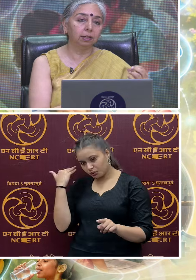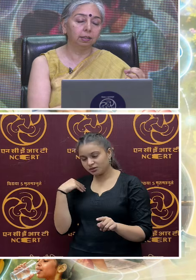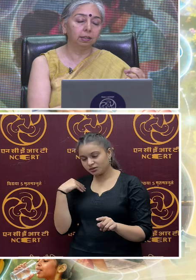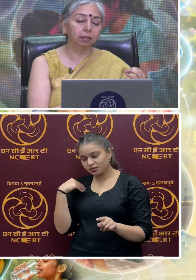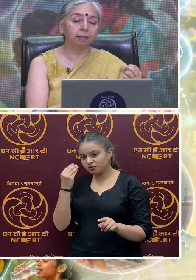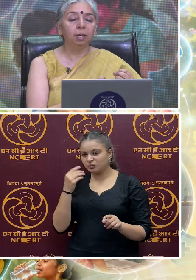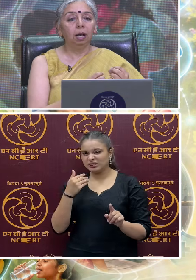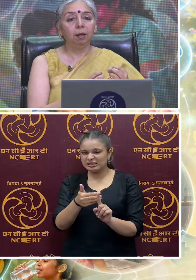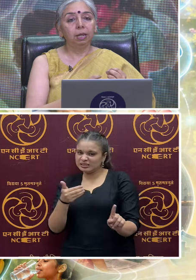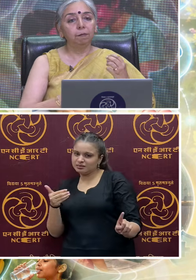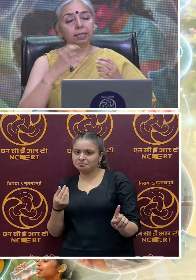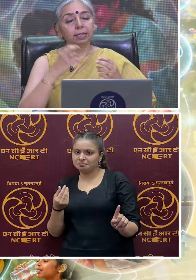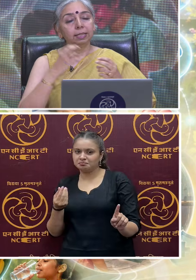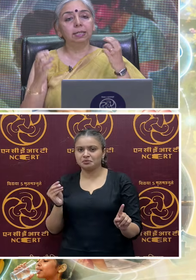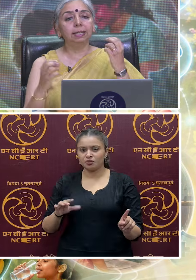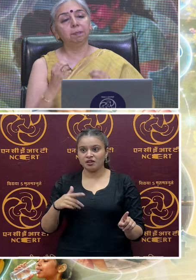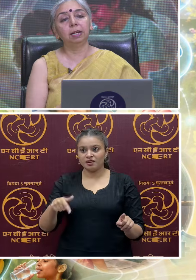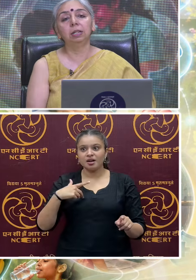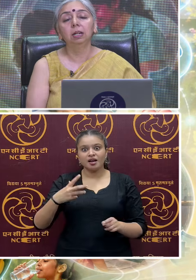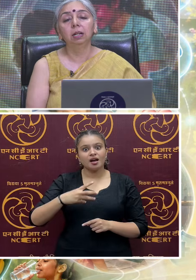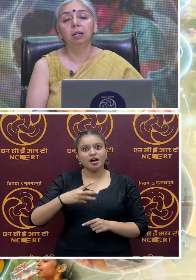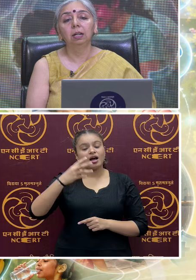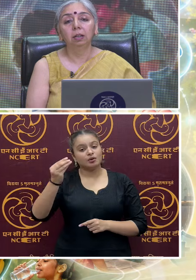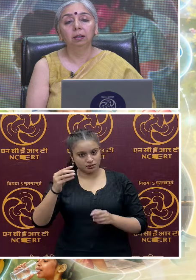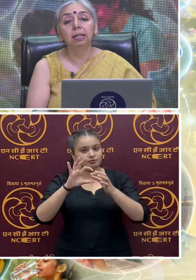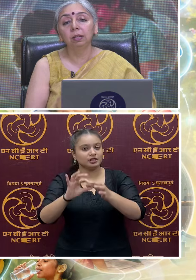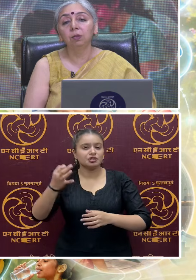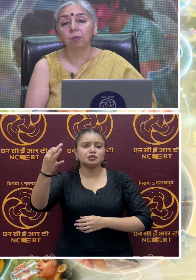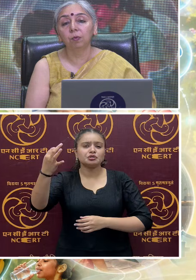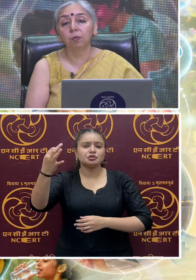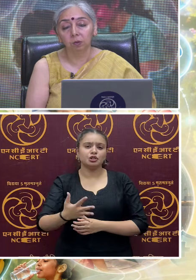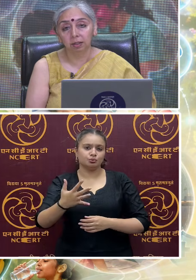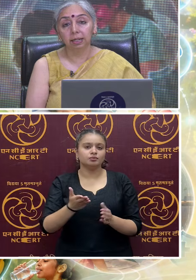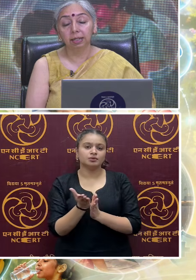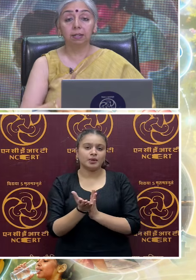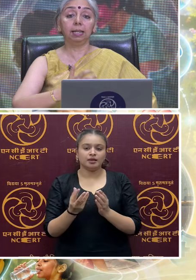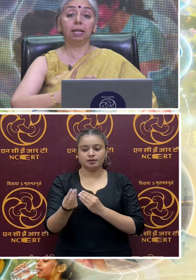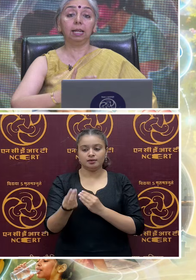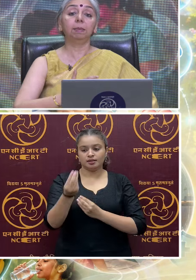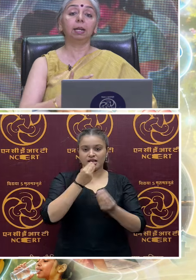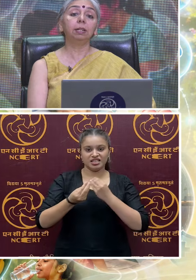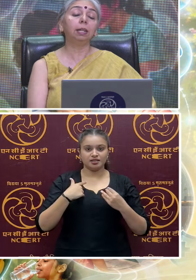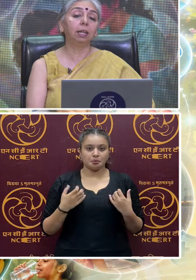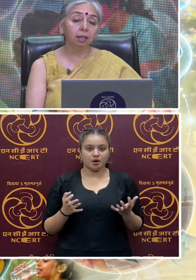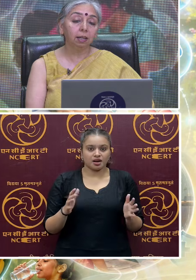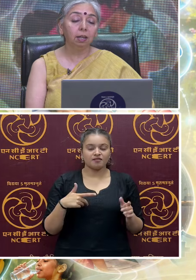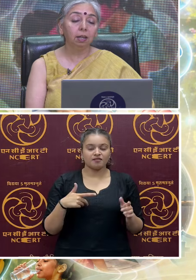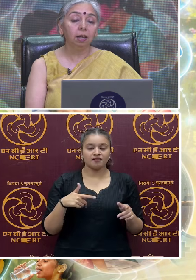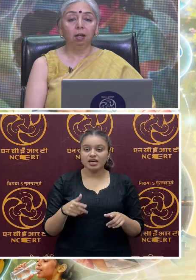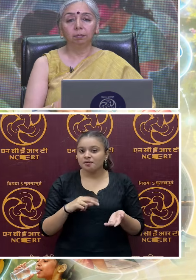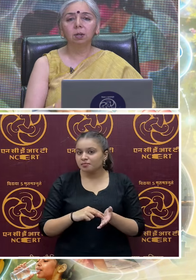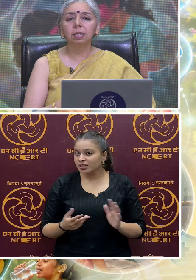दूर भाग रहे हैं। हम एक वेस्टर्न टाइप डाइटरी इंटेक को फॉलो कर रहे हैं। ये वेस्टर्न टाइप डाइटरी इंटेक क्या